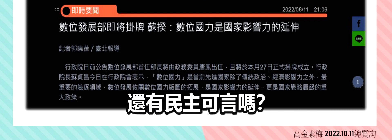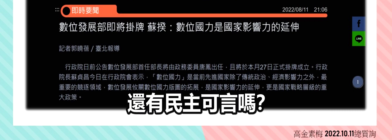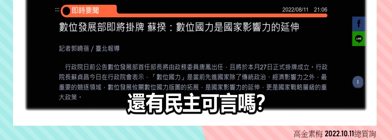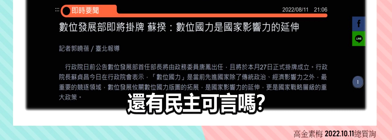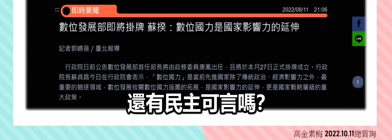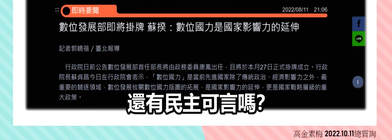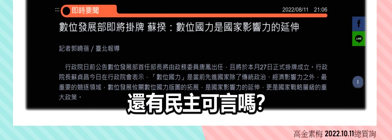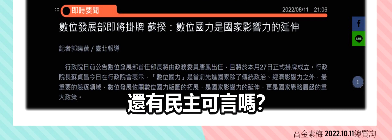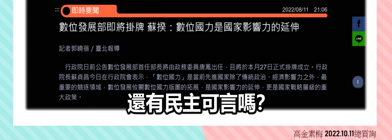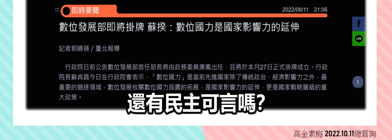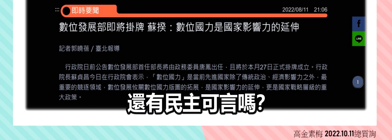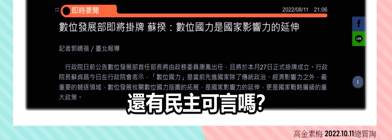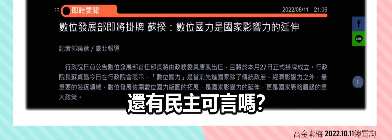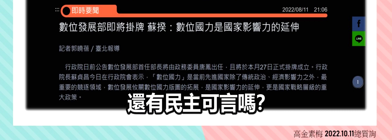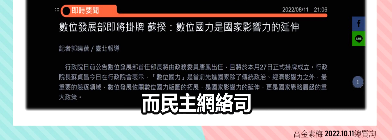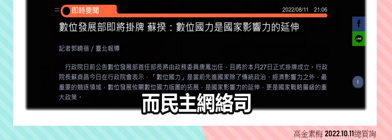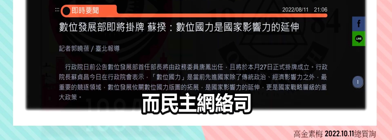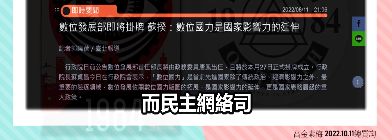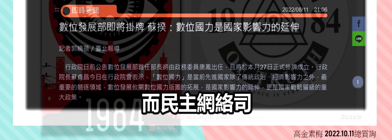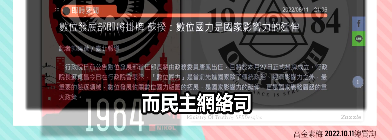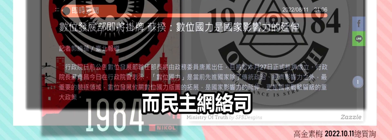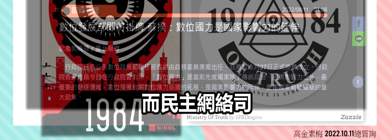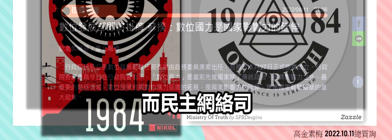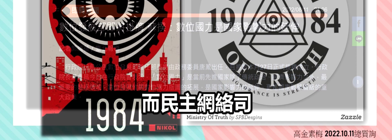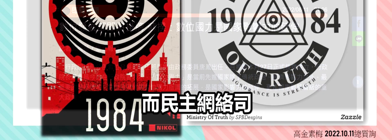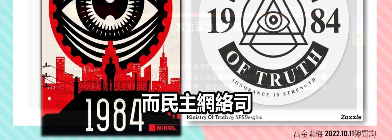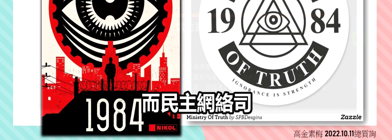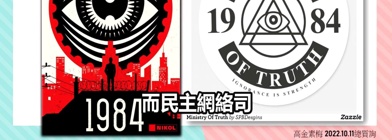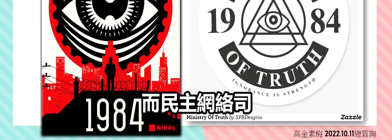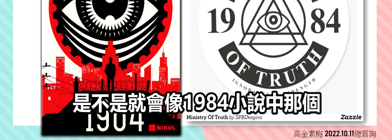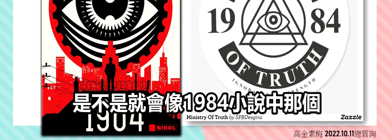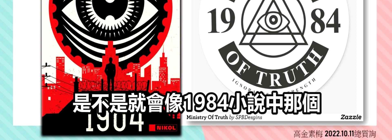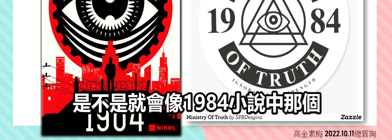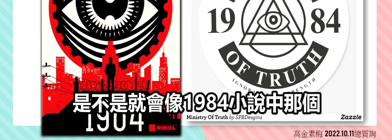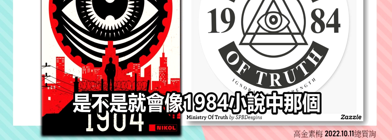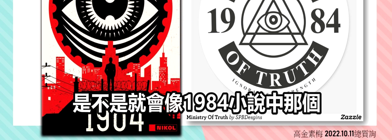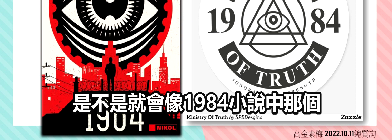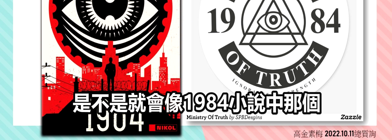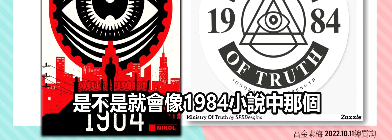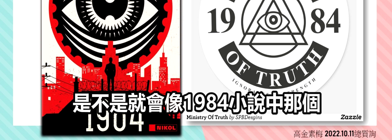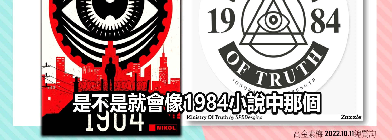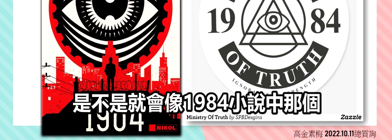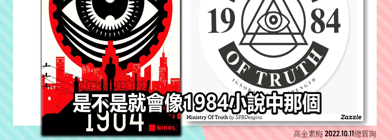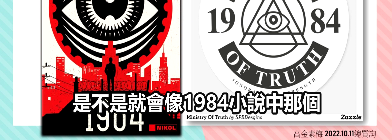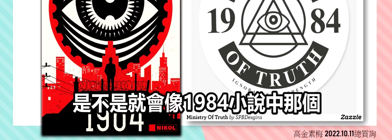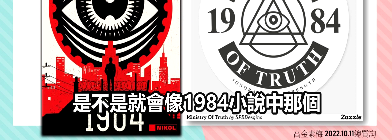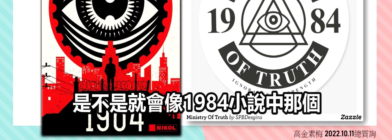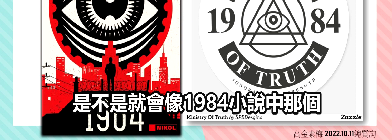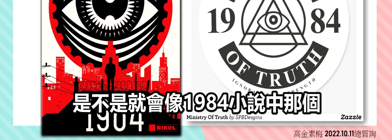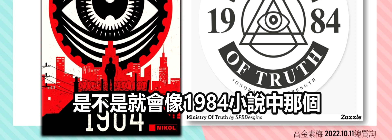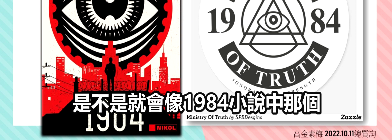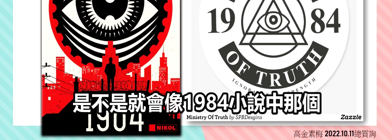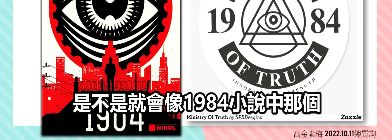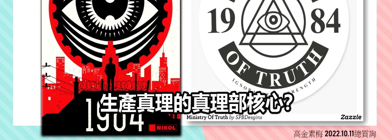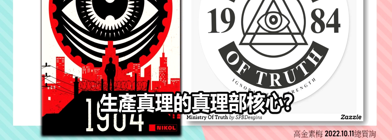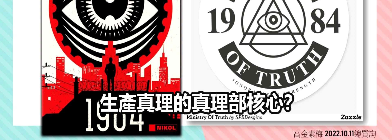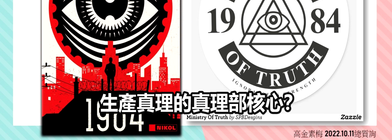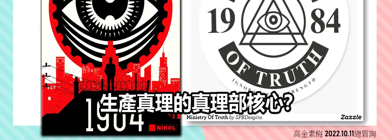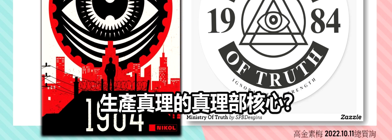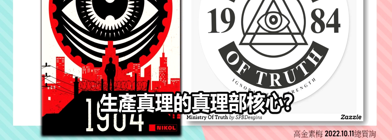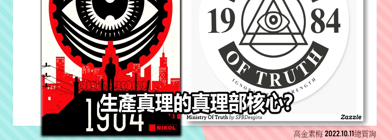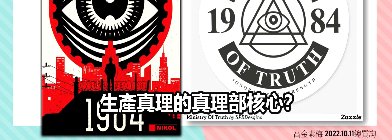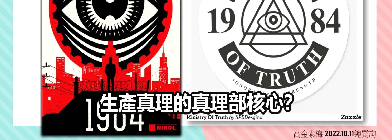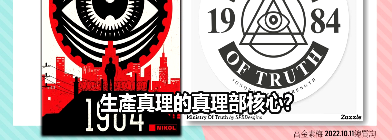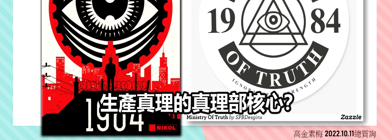络还有民主可言吗？而民主网络司是不是就会像1984小说中那个生